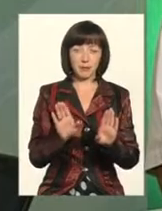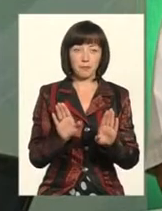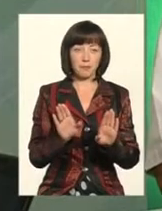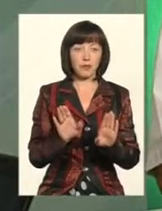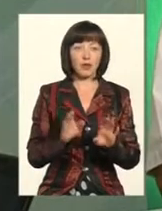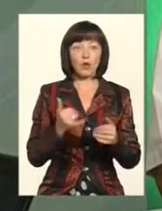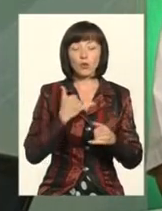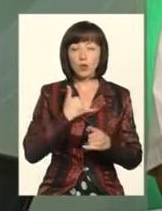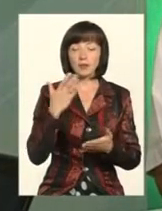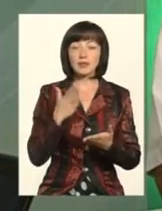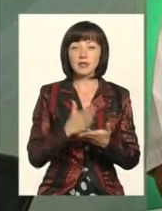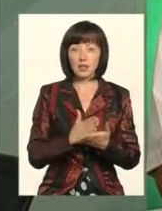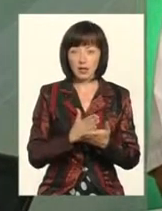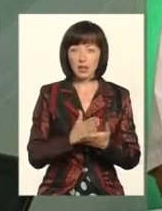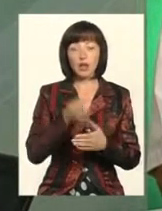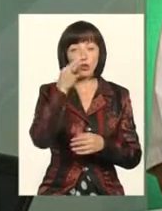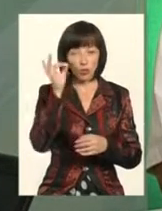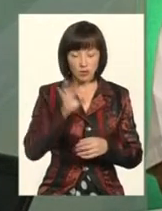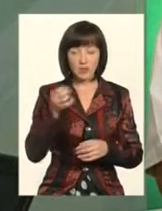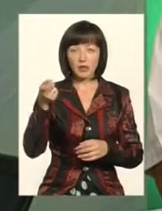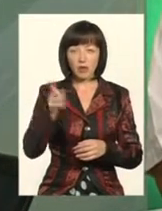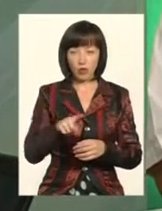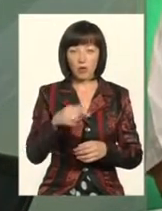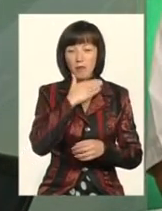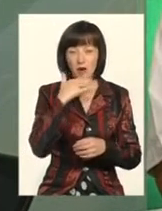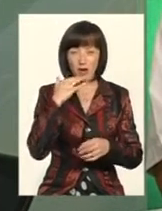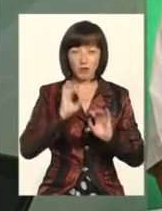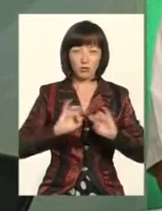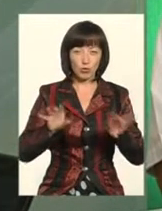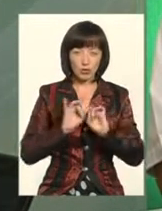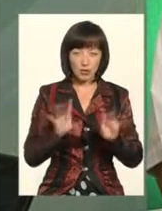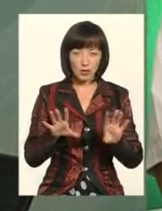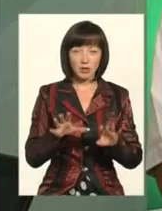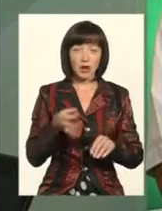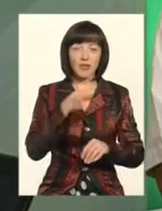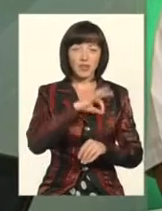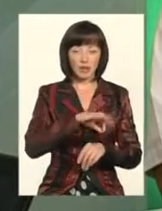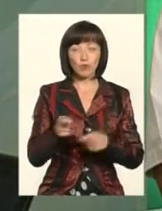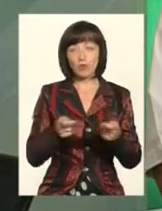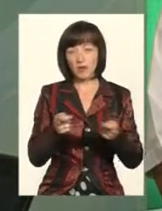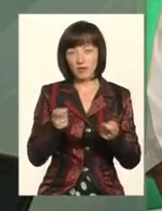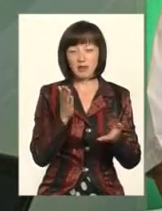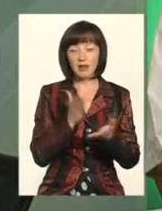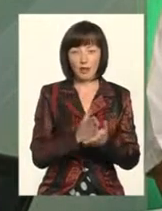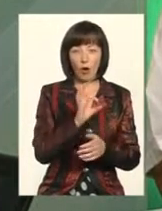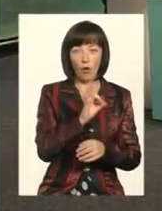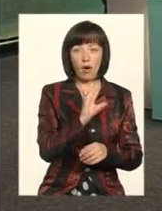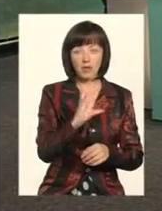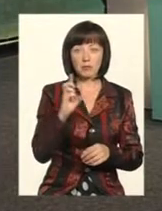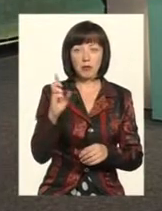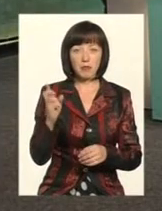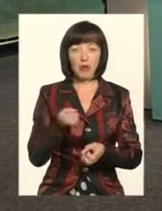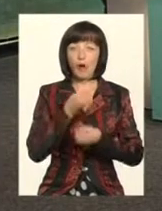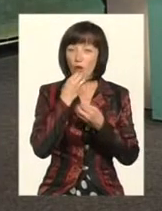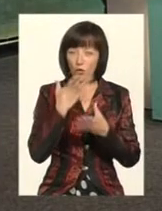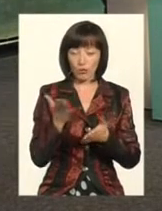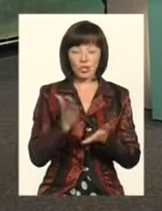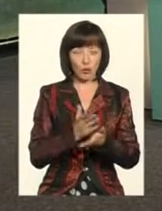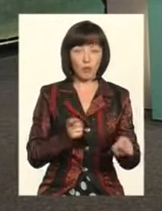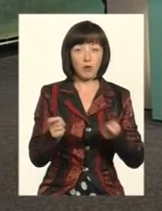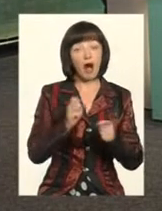управителів, тому що в нас є і досвід того, що я можу багато навести прикладів ефективного управління об'єднаних співвласників багатоповерхових будинків